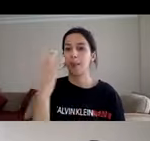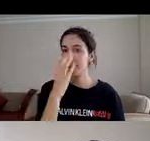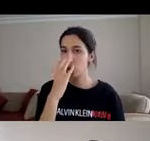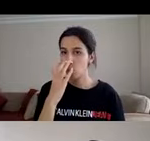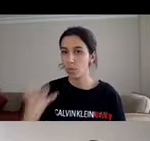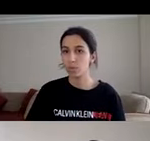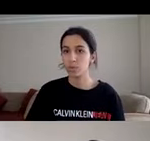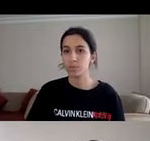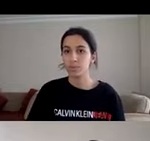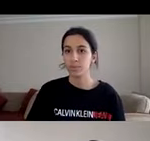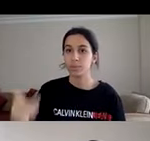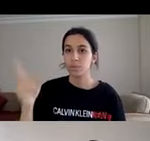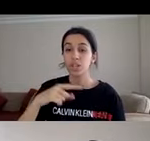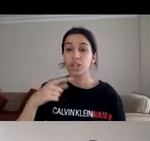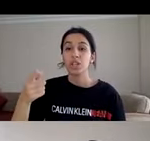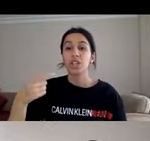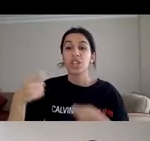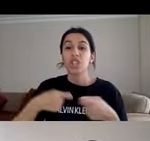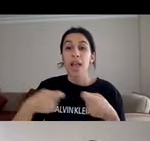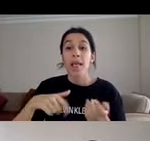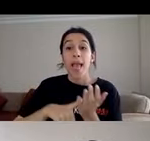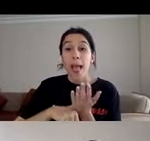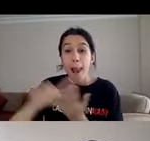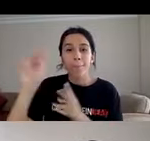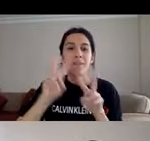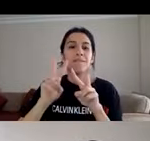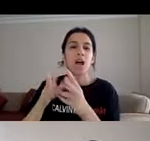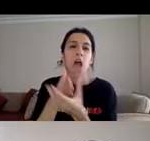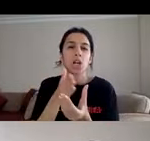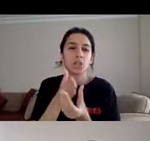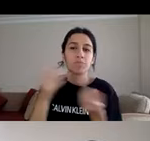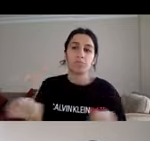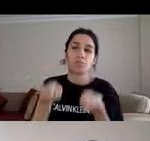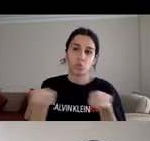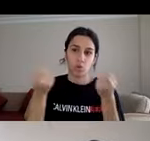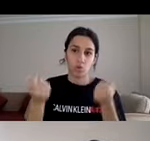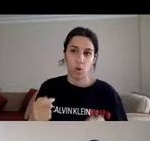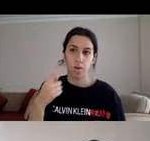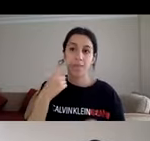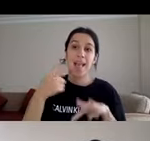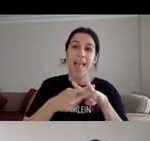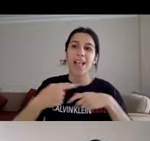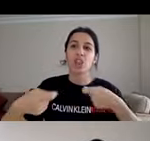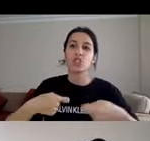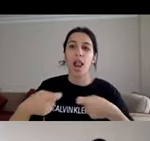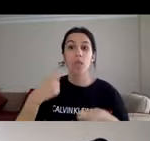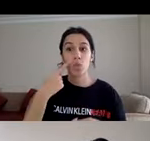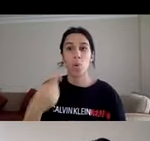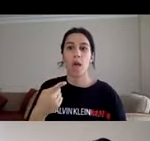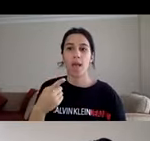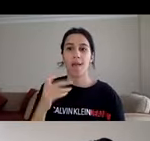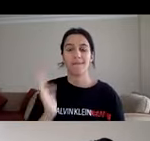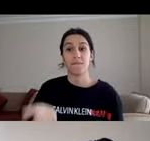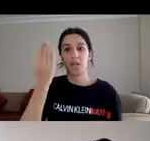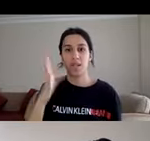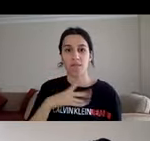de bir an önce tüm şirketlerin hızla web sitelerini erişilebilir hale getirmek, özellikle e-ticaret tarafında erişilebilir hale getirmek